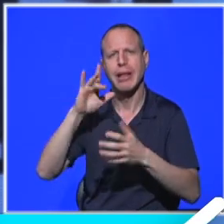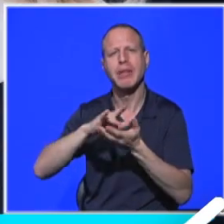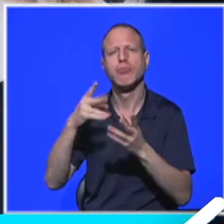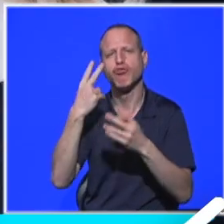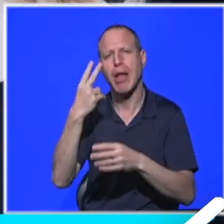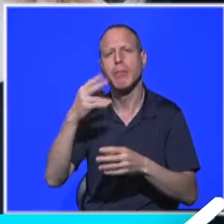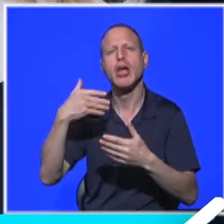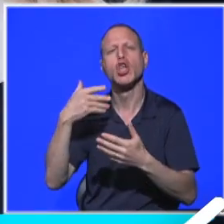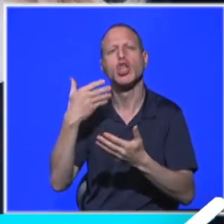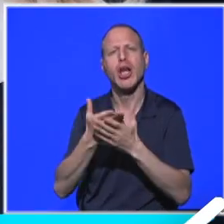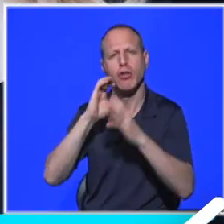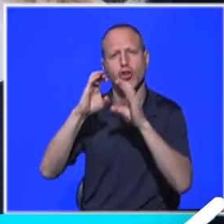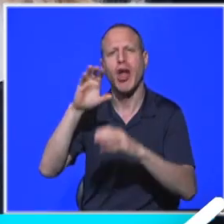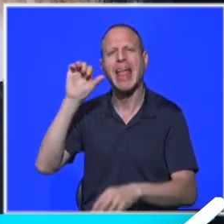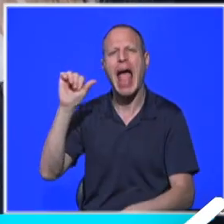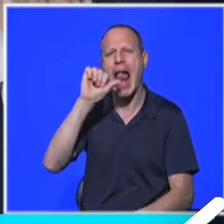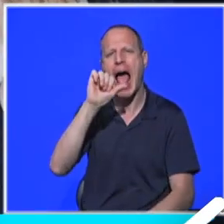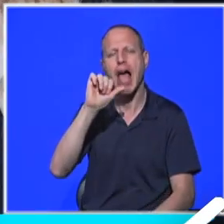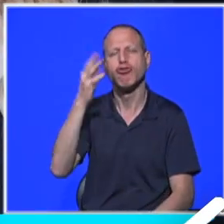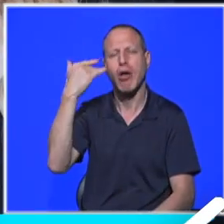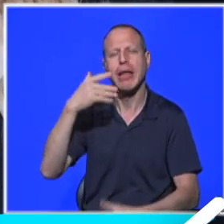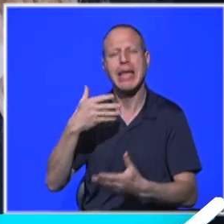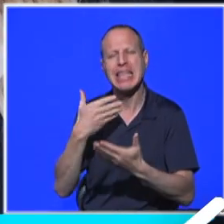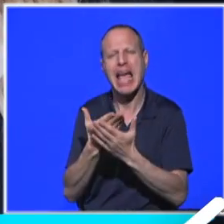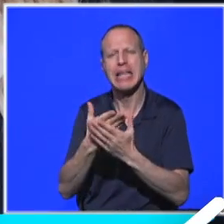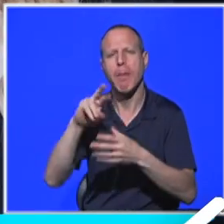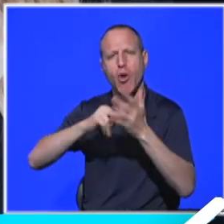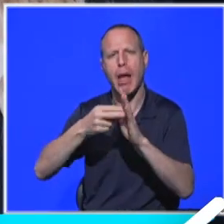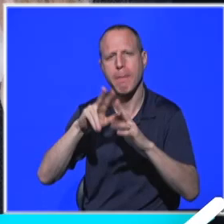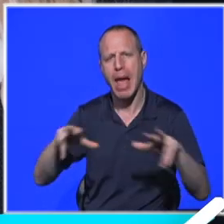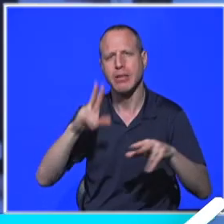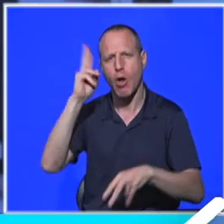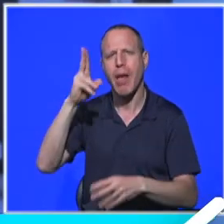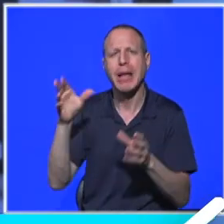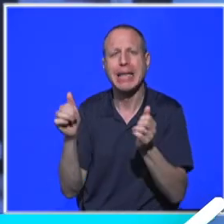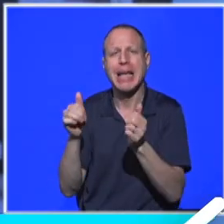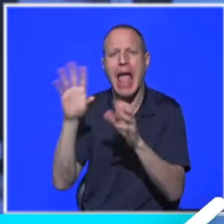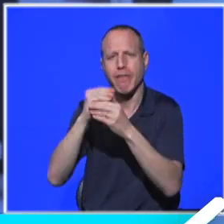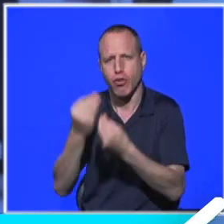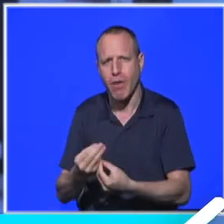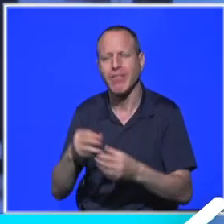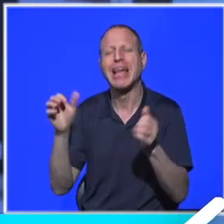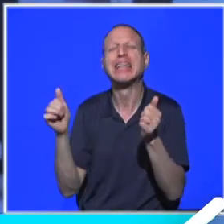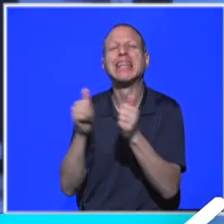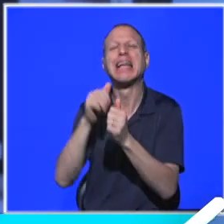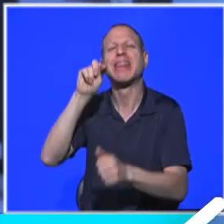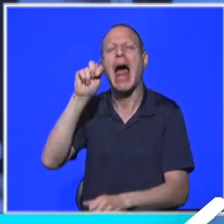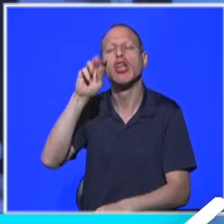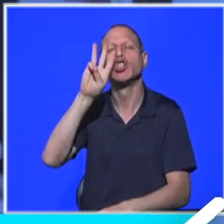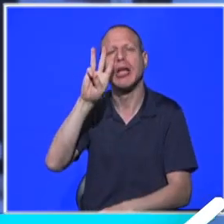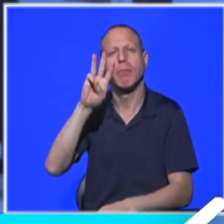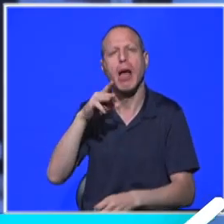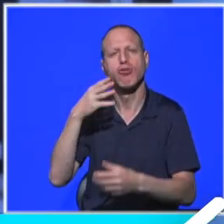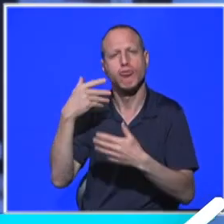ארד שייעץ לפוליטיקאים בכירים בארץ ובעולם, ערב טוב אייל, ולצידו תמי שינקמן שהייתה יועצת של כמה פוליטיקאים וגם ניהלה